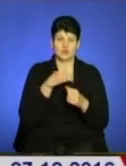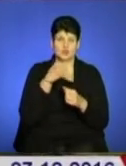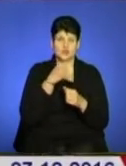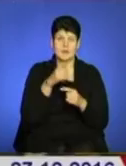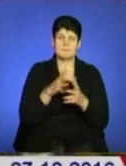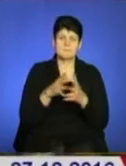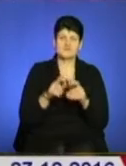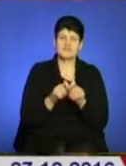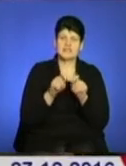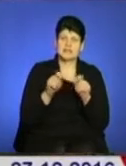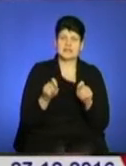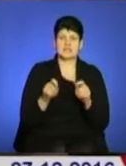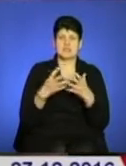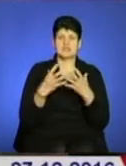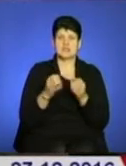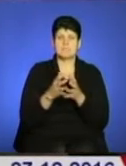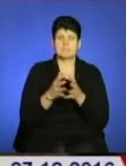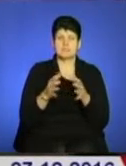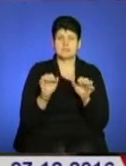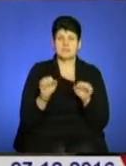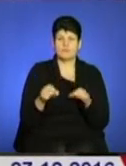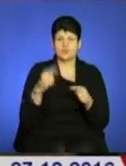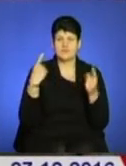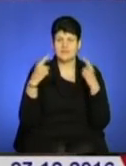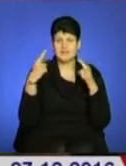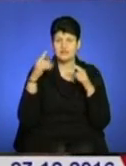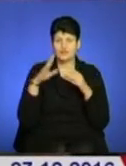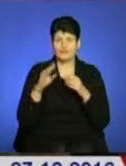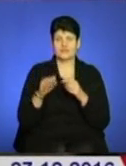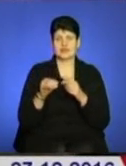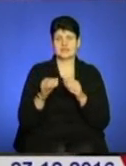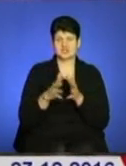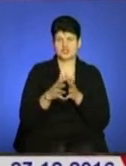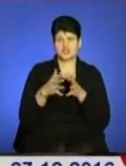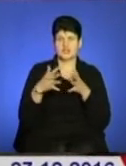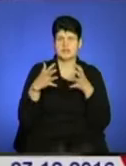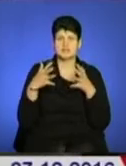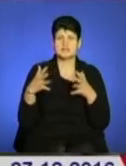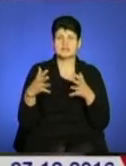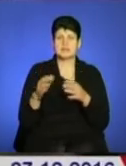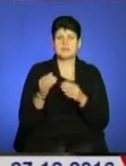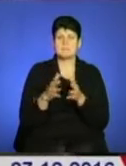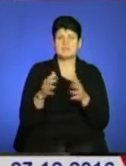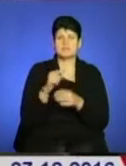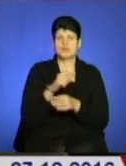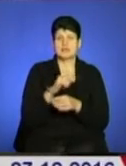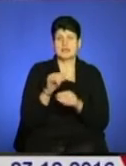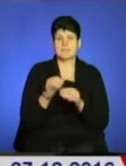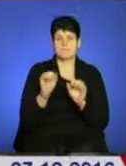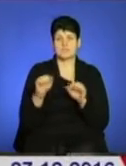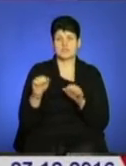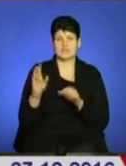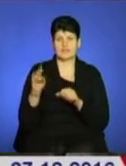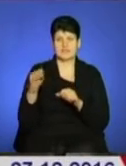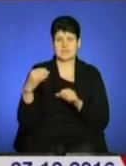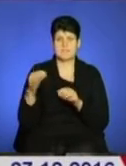більше ще може фантазувати набагато якось ширше, більше в неї отих можливостей.